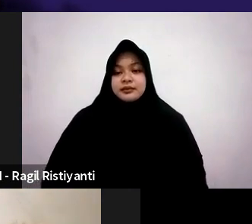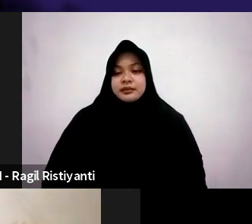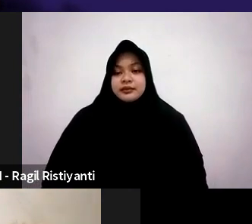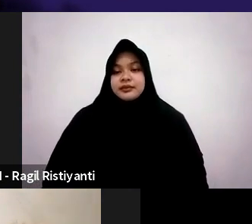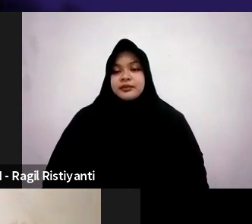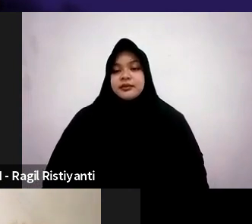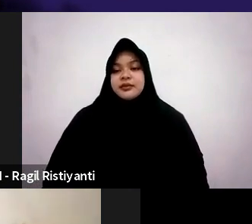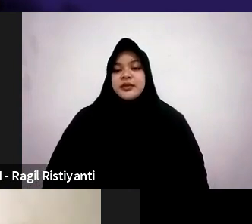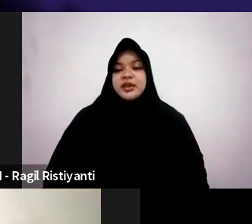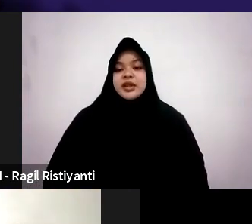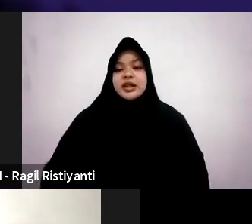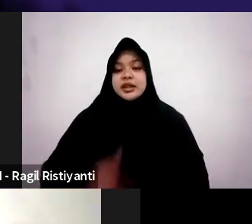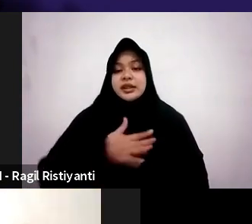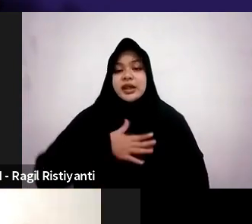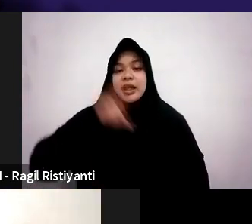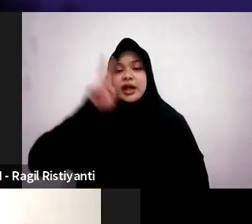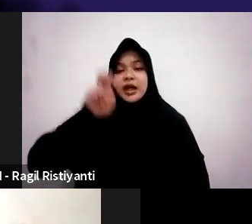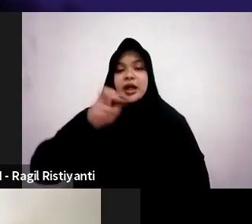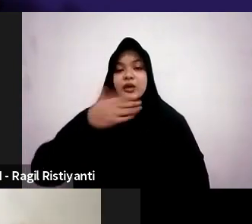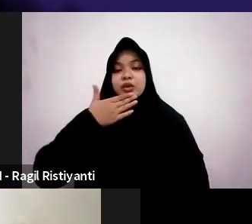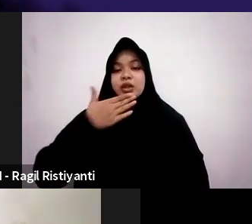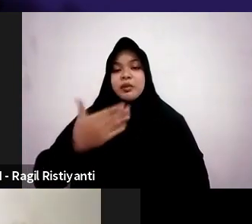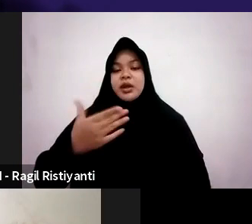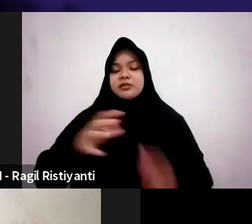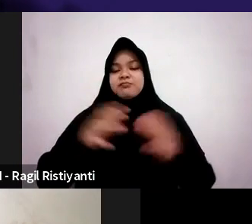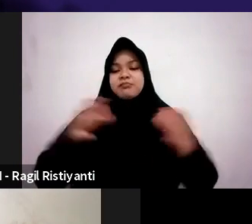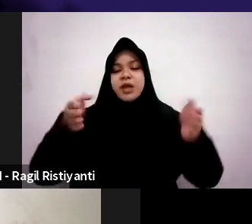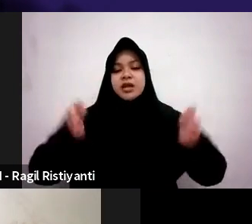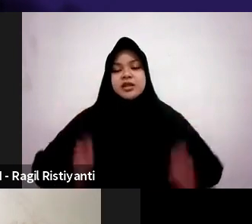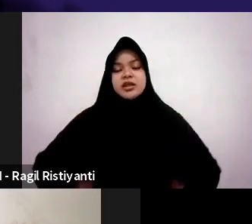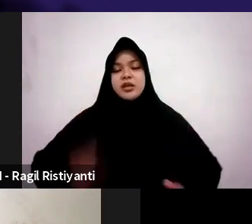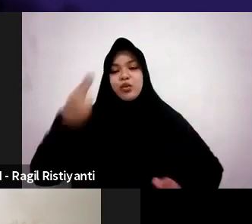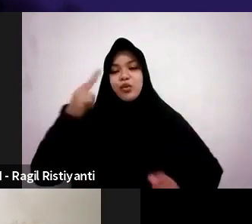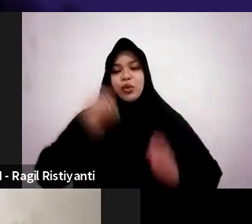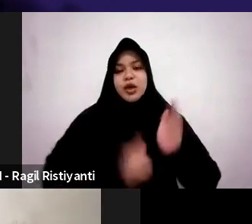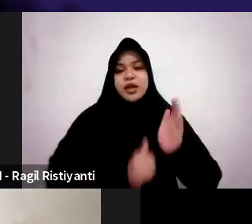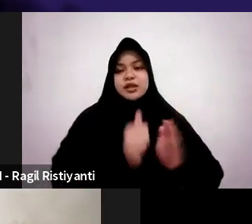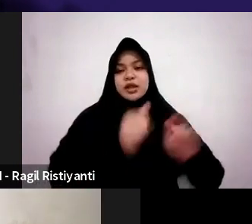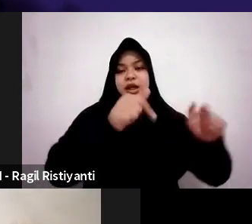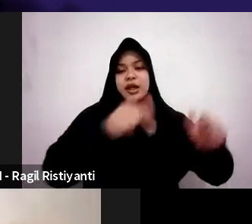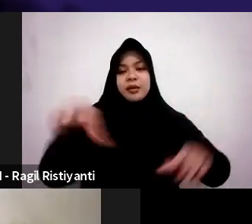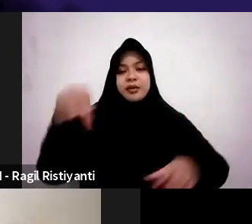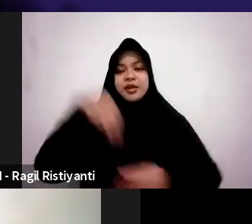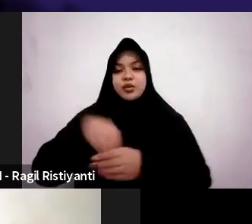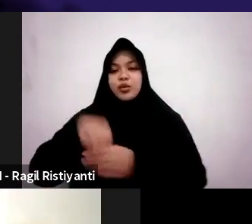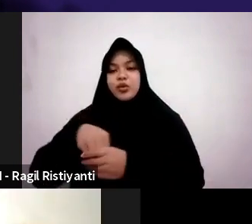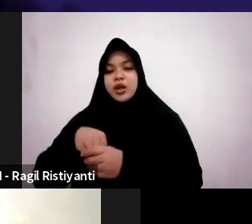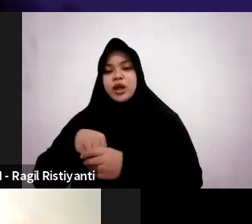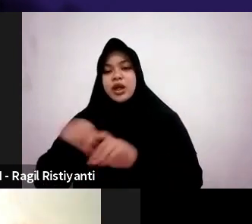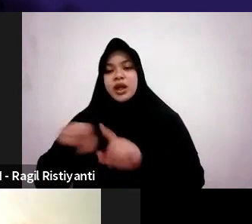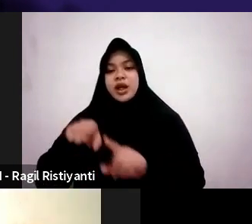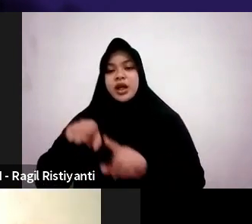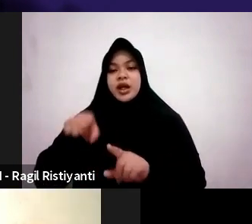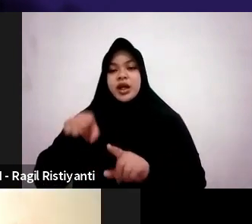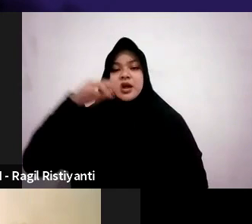harus banyak terima kasih sama si gapmmi untuk acara ini masukkan dari banto